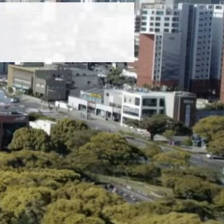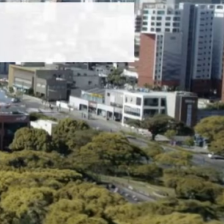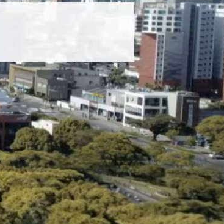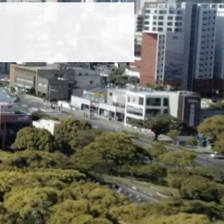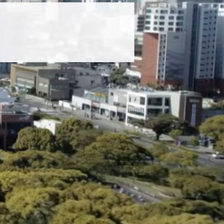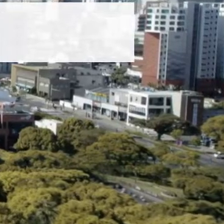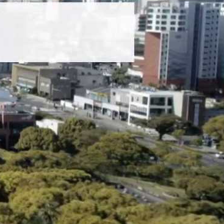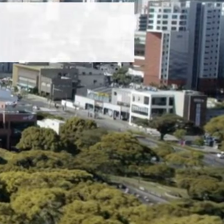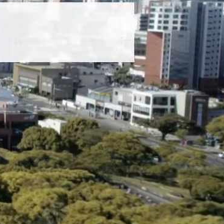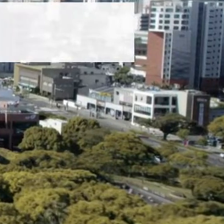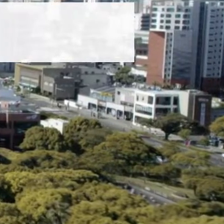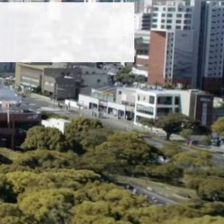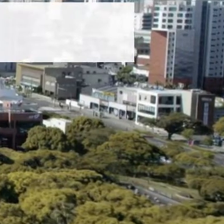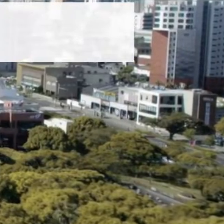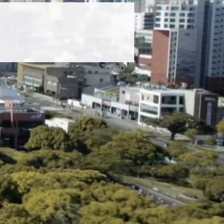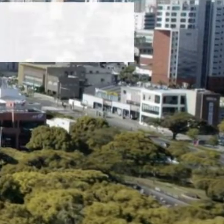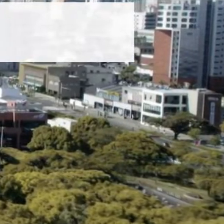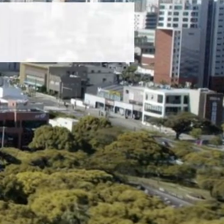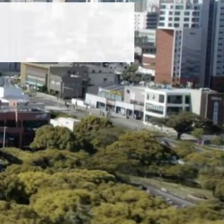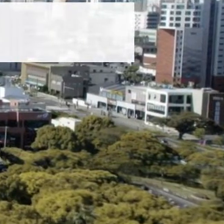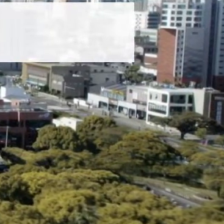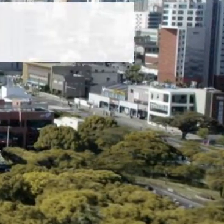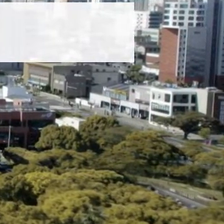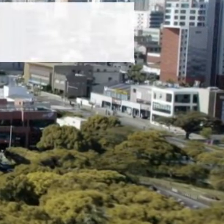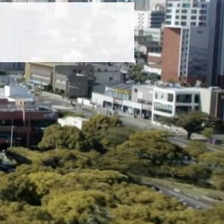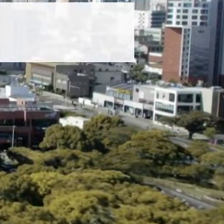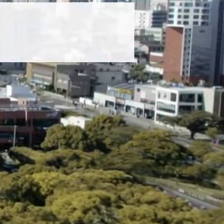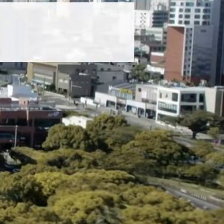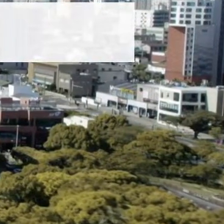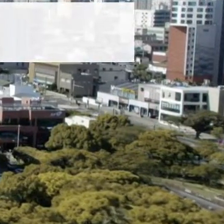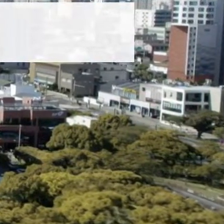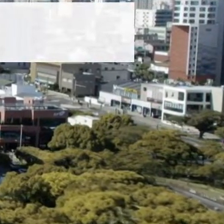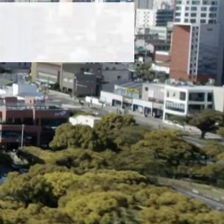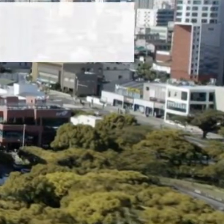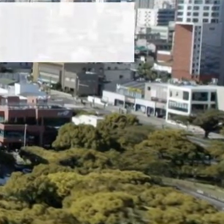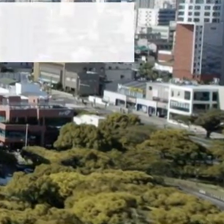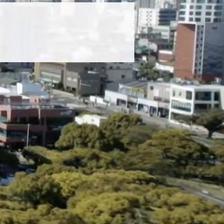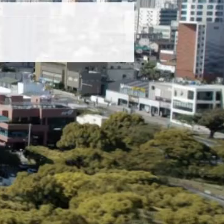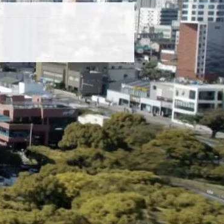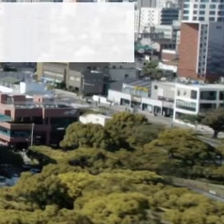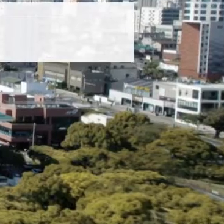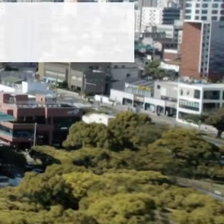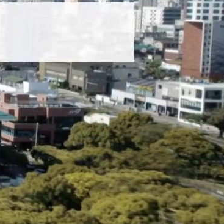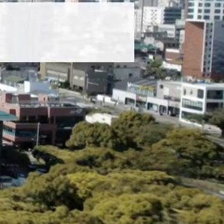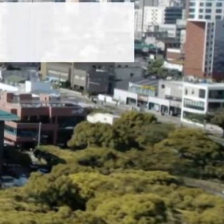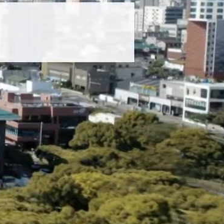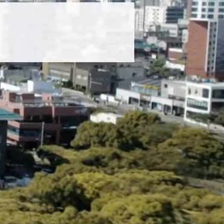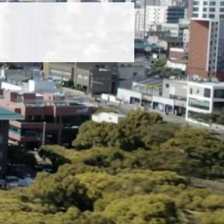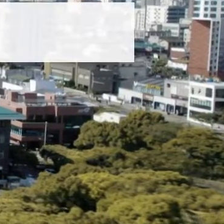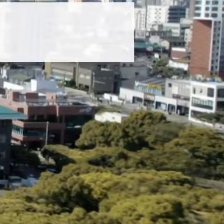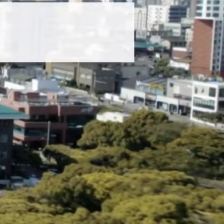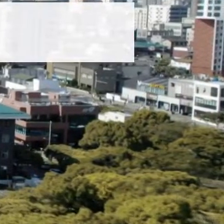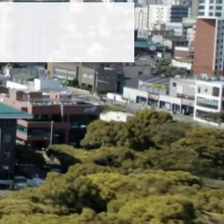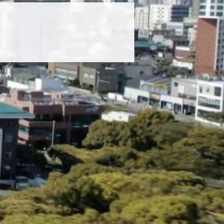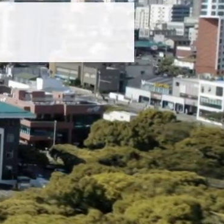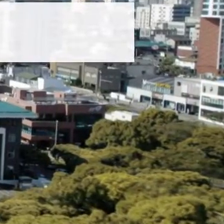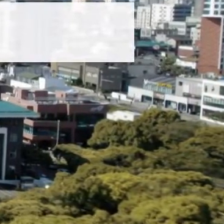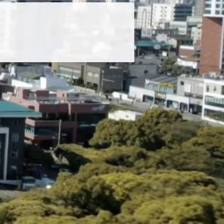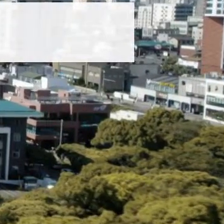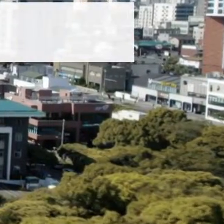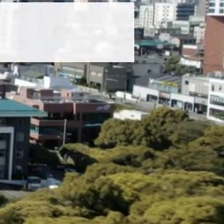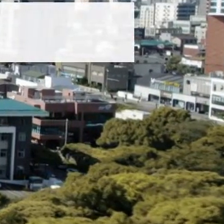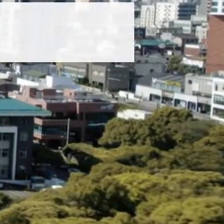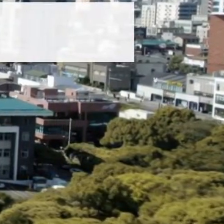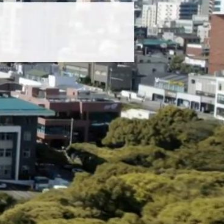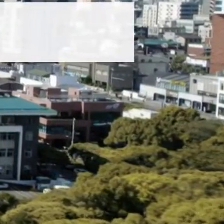제주도가 2035년까지 재생에너지와 그린수소 기반 에너지 대전환으로 탄소 중립 사회를 실현해 아시아 최초 무탄소 도시